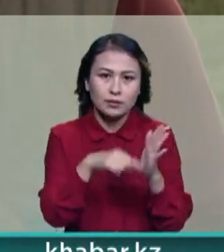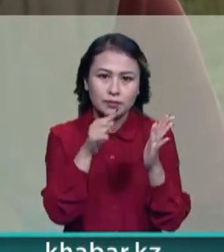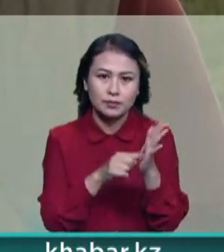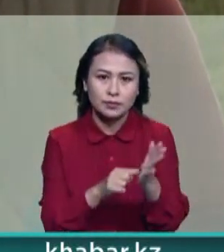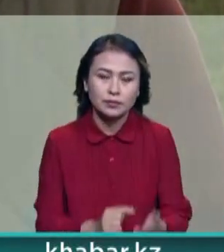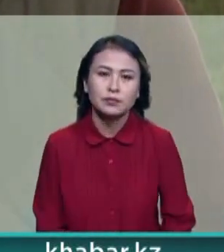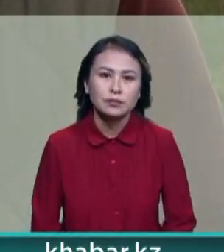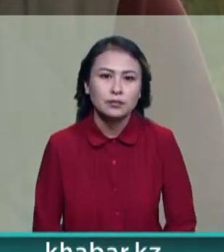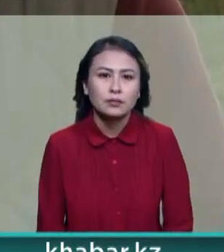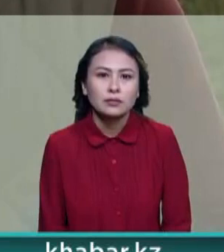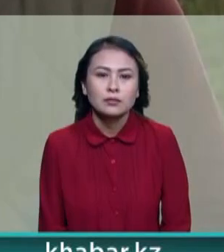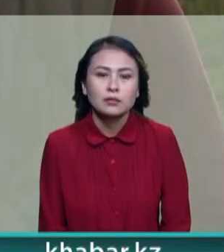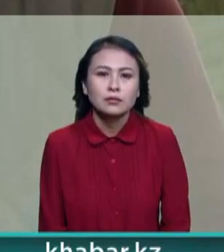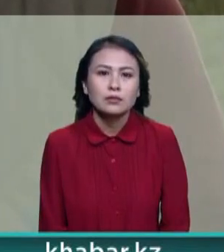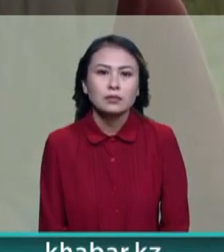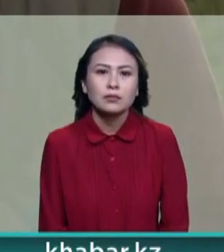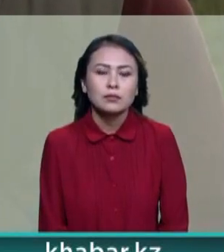шығар.